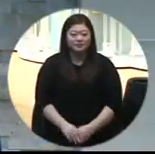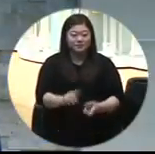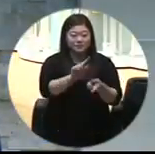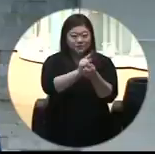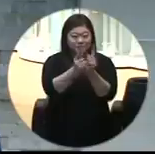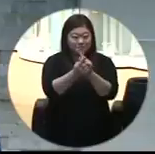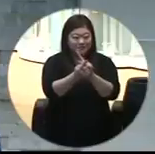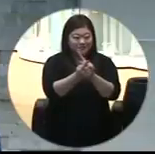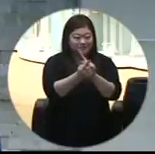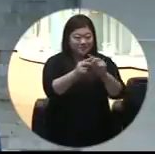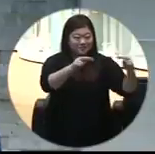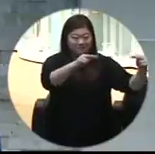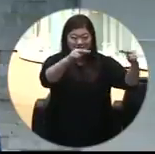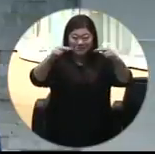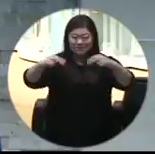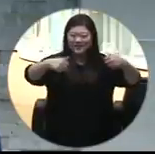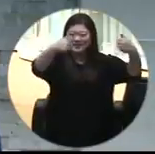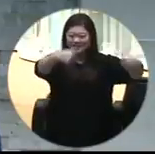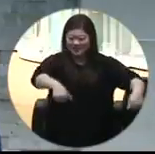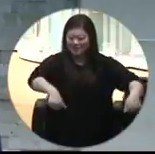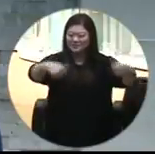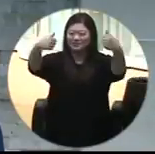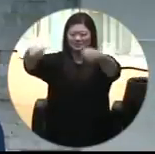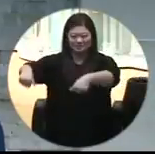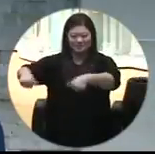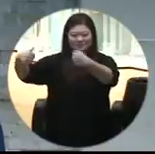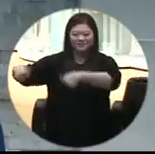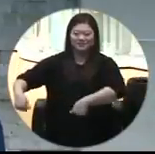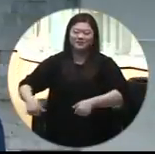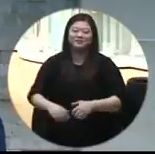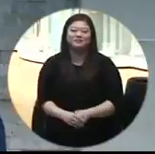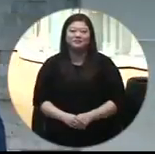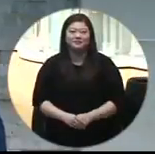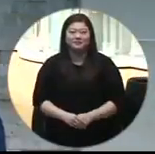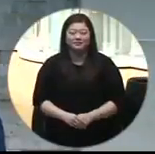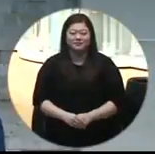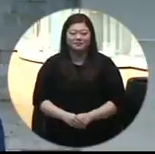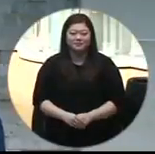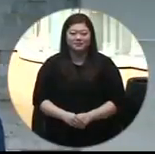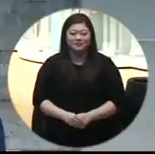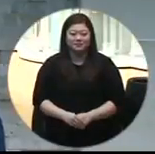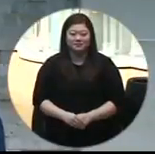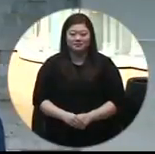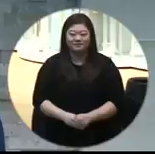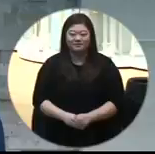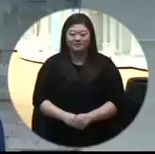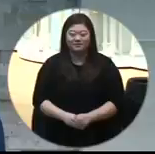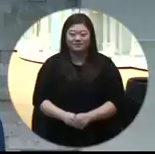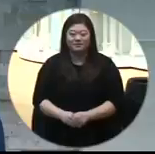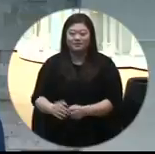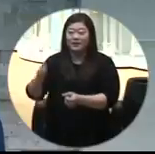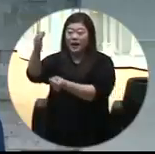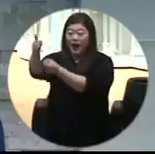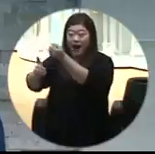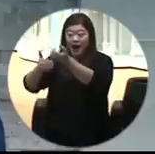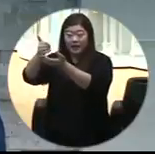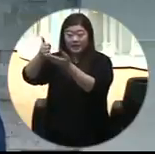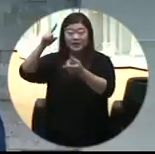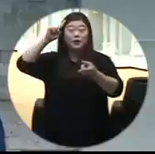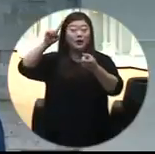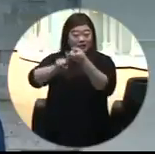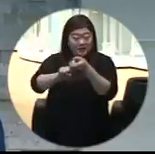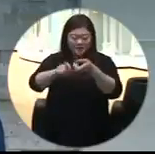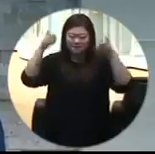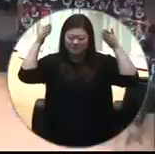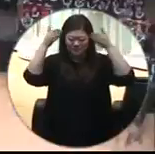4층 우리 장계 모자실 해외 신도들 다 같이 인사합시다. 서로 바라보면서 하나님의 관심의 방향